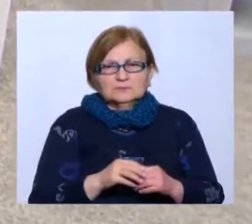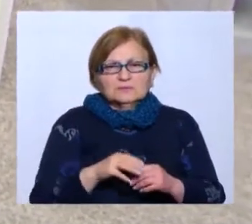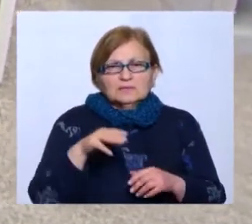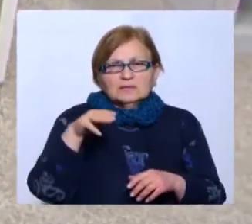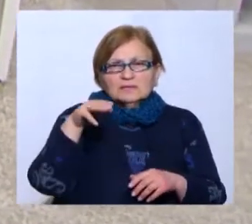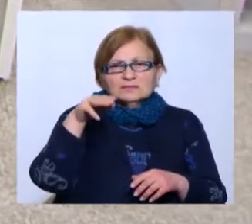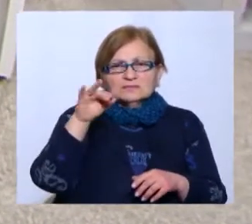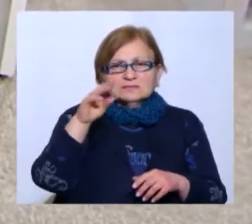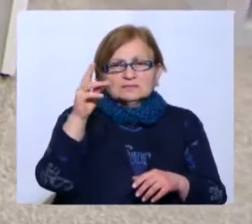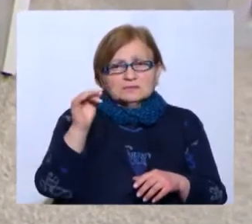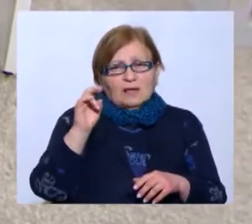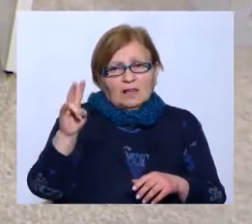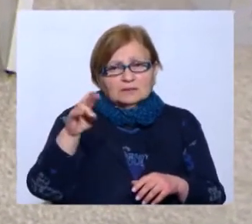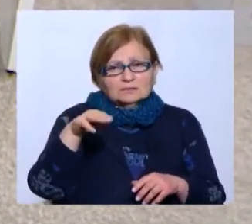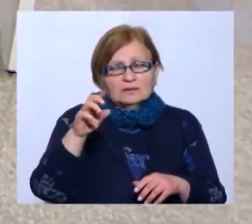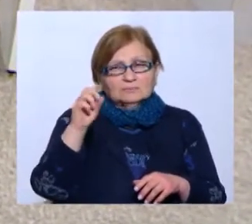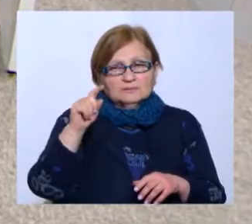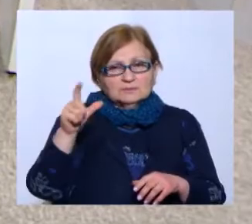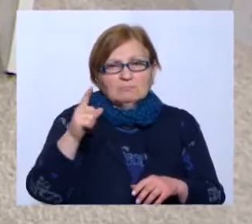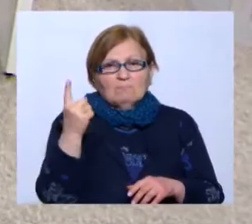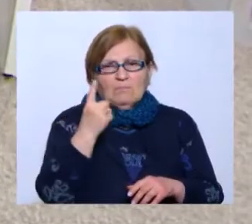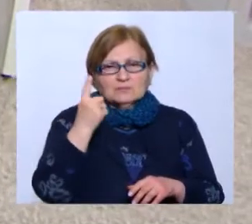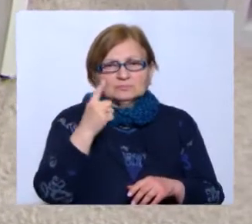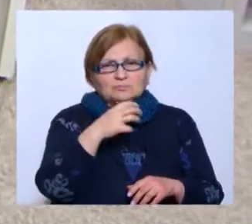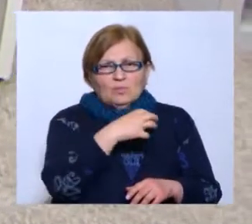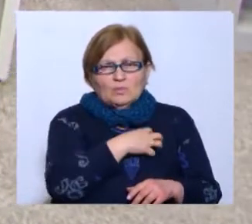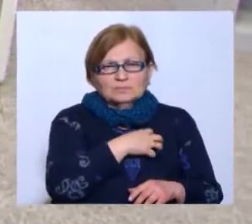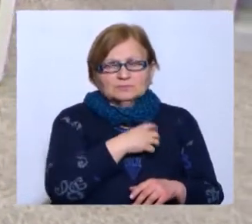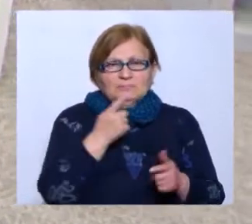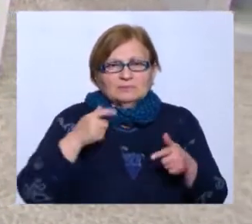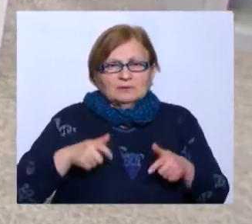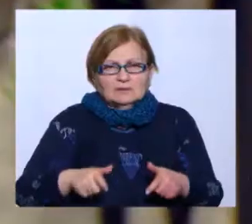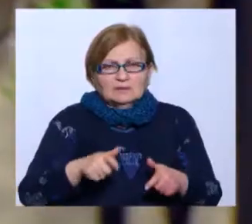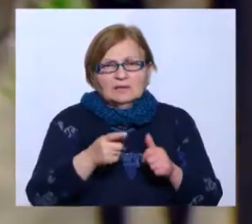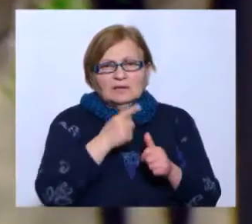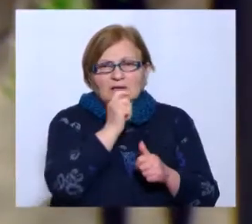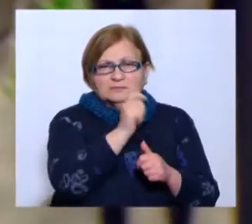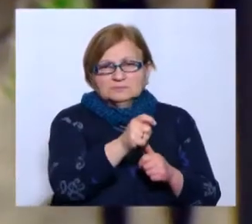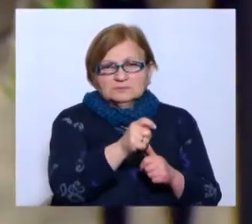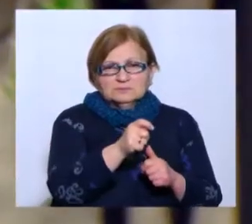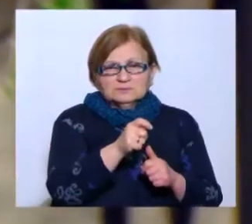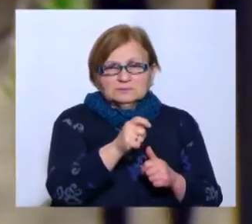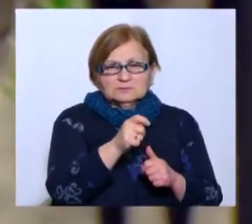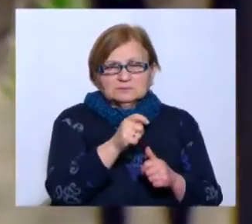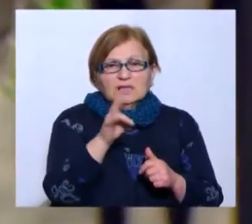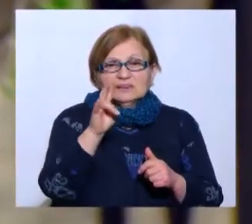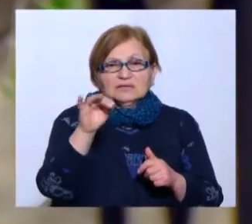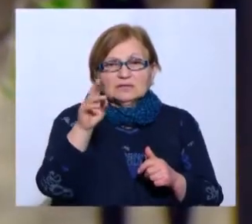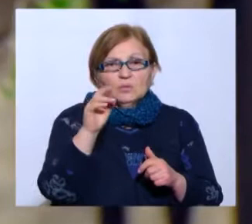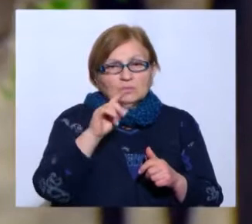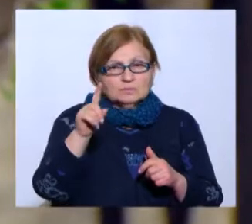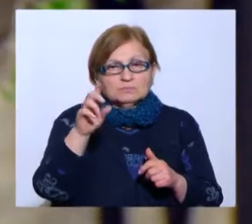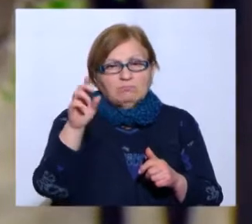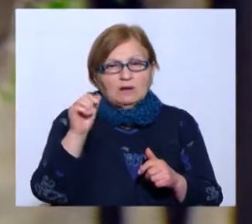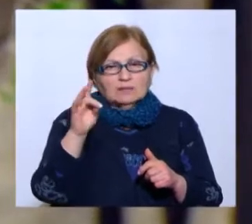ტიციან ტაბიძე საქართველოში მარტოობის ორდენის პირველ კავალერებად მოიხსენიებდა ნიკოლოზ ბარათაშვილს